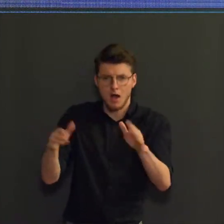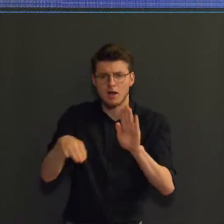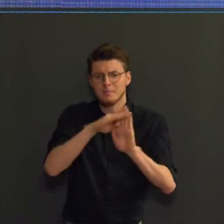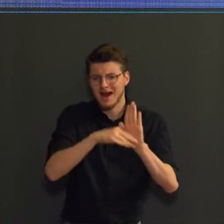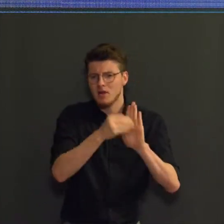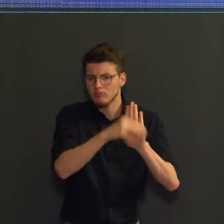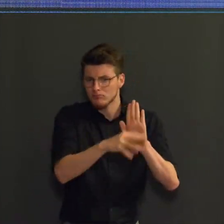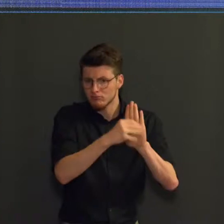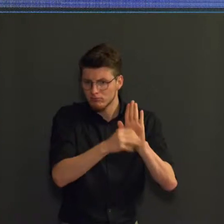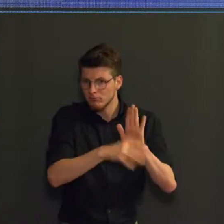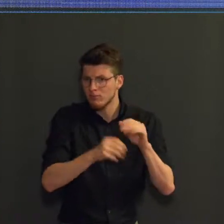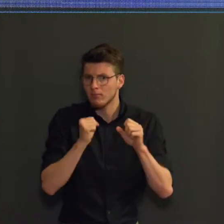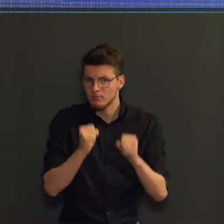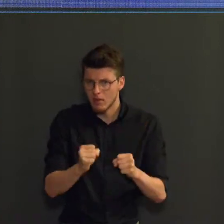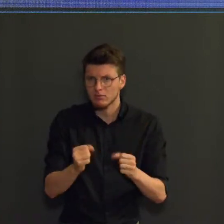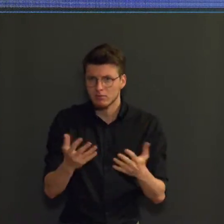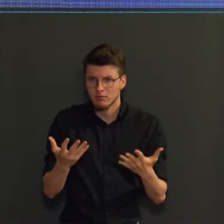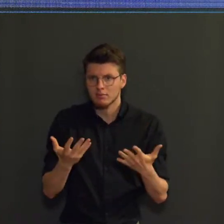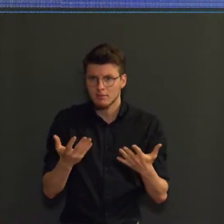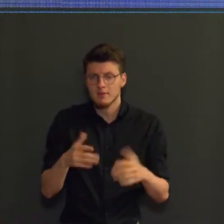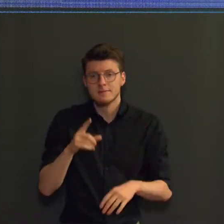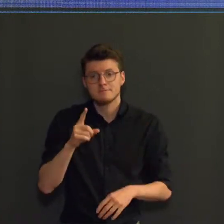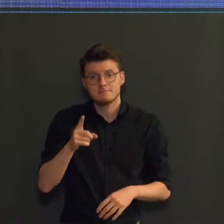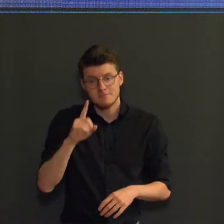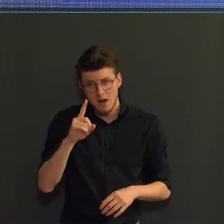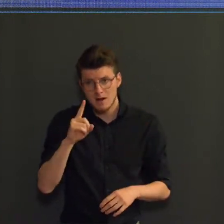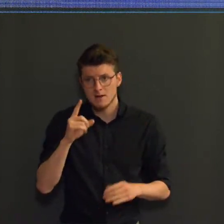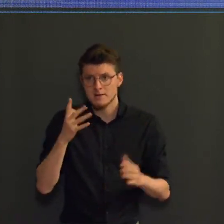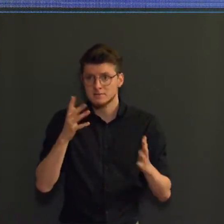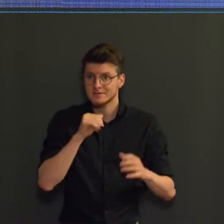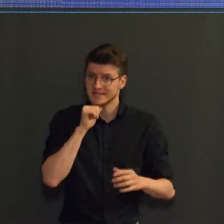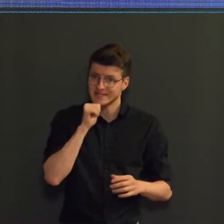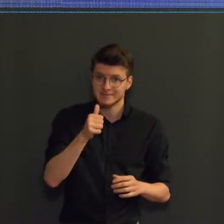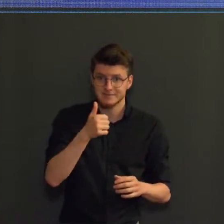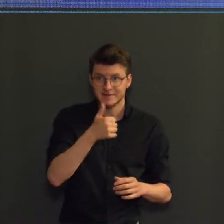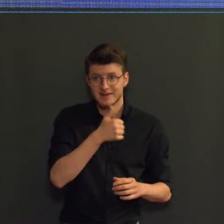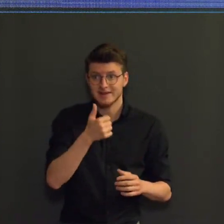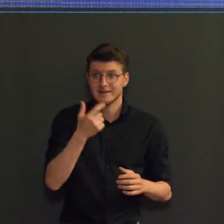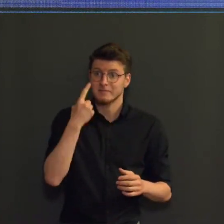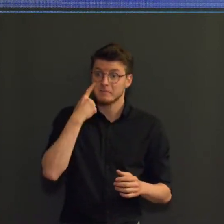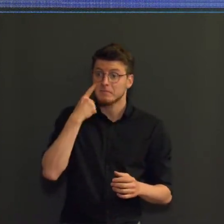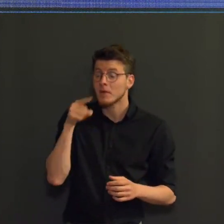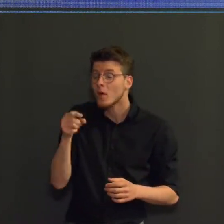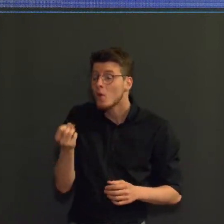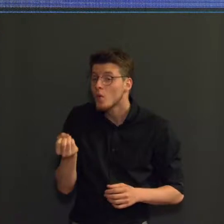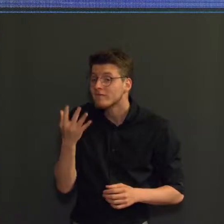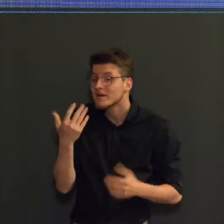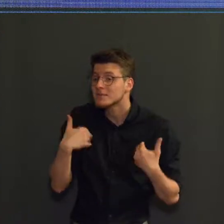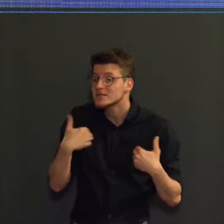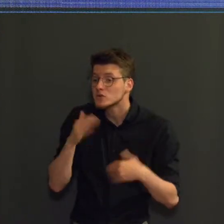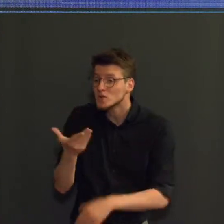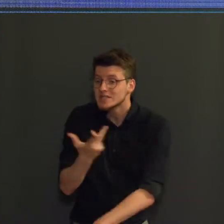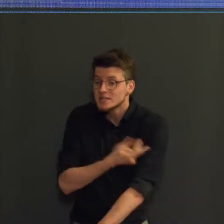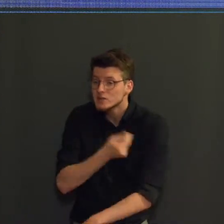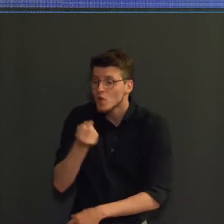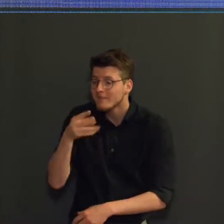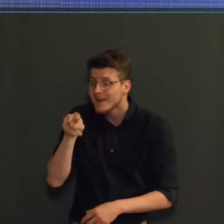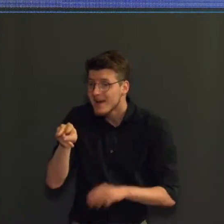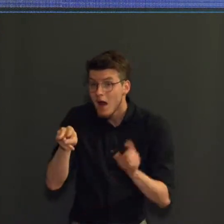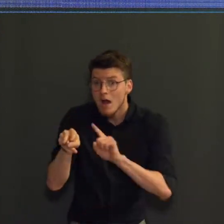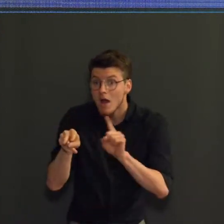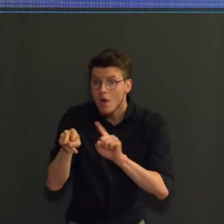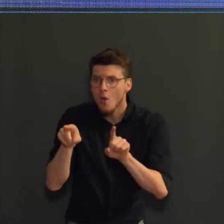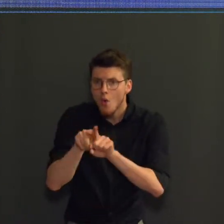worden. Maar het gaat natuurlijk niet enkel om de vaccinatiegraad. We willen vooral dat de epidemiologische situatie